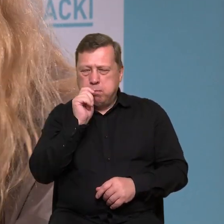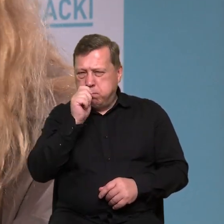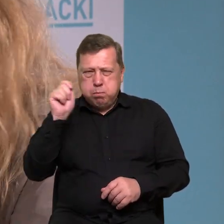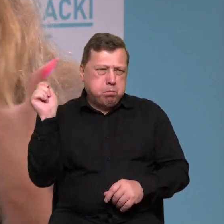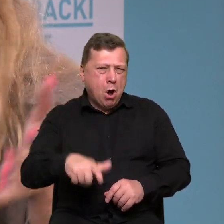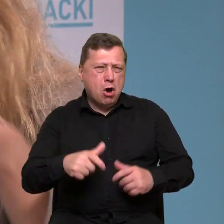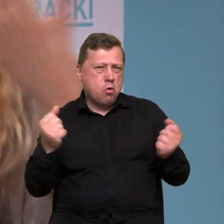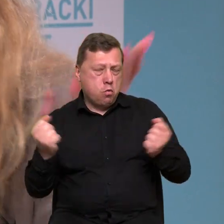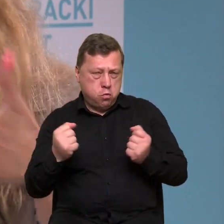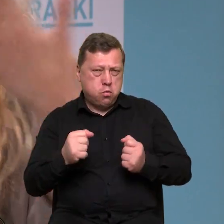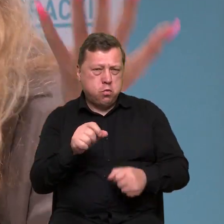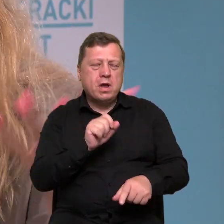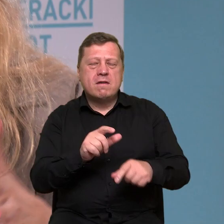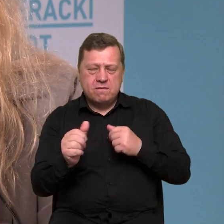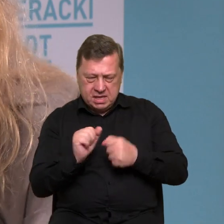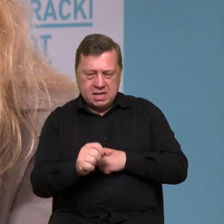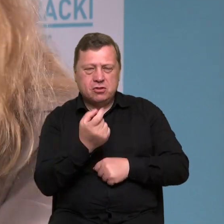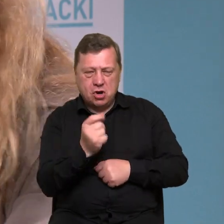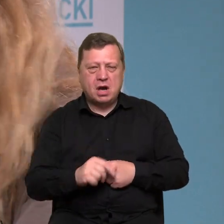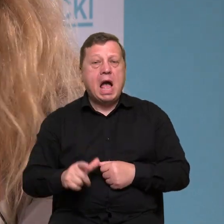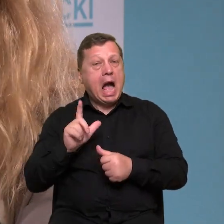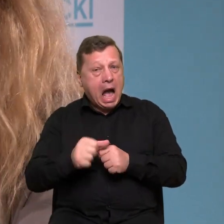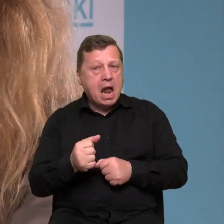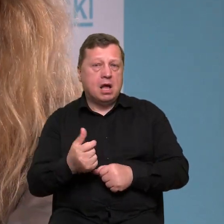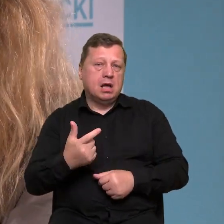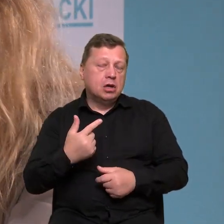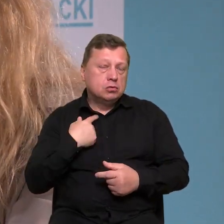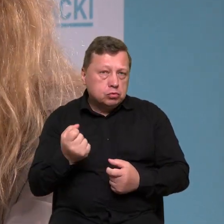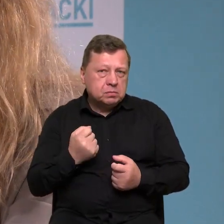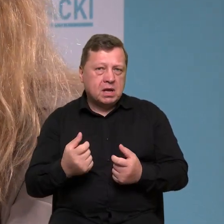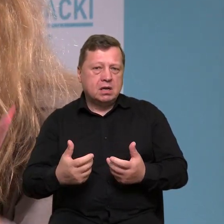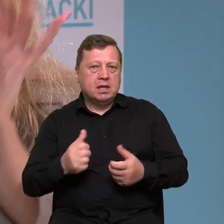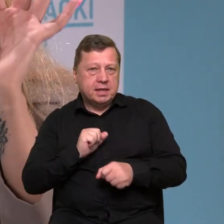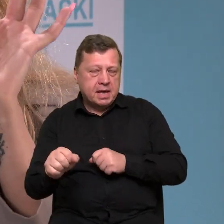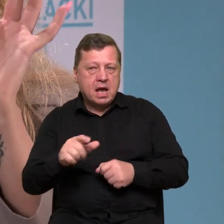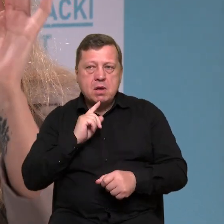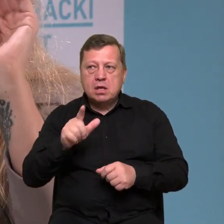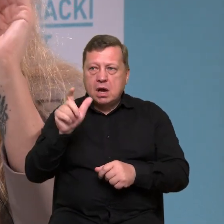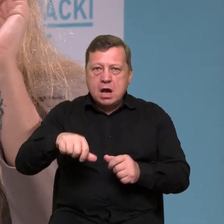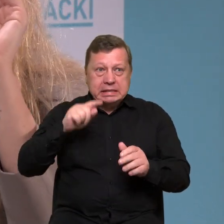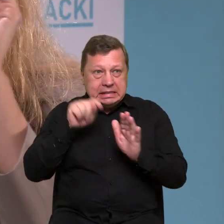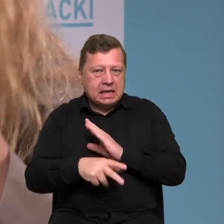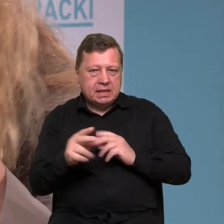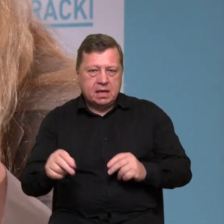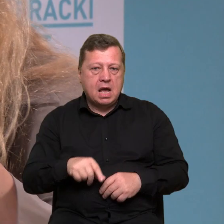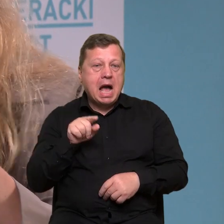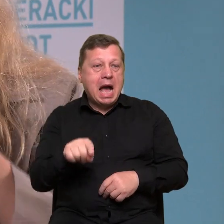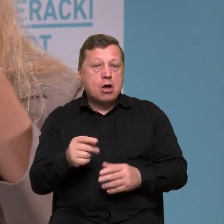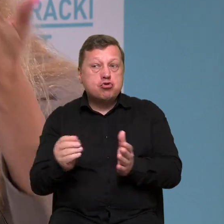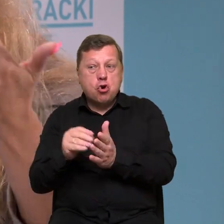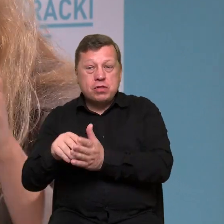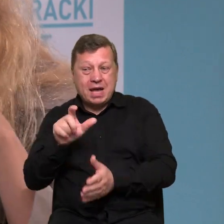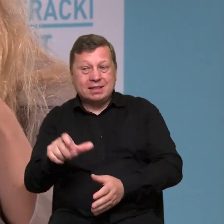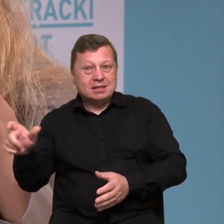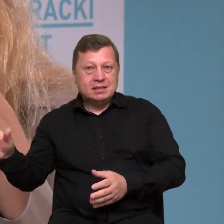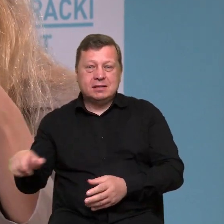jest dowcipna i nie zdradza, nie jest zdradliwa wobec postaci. A te dodatki nie są ironią, tylko